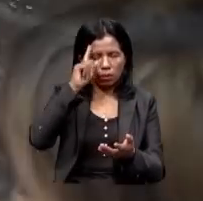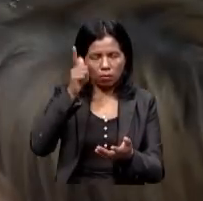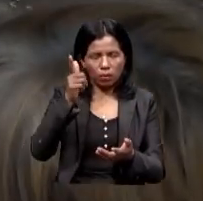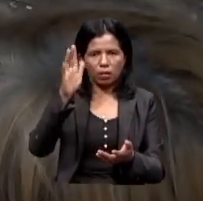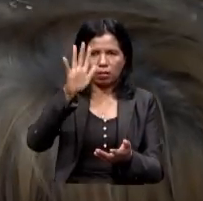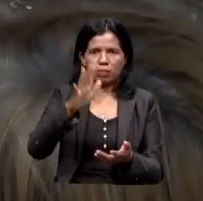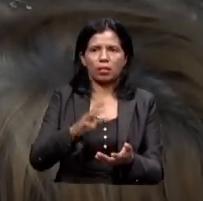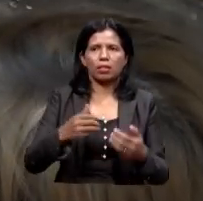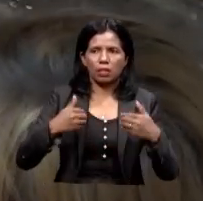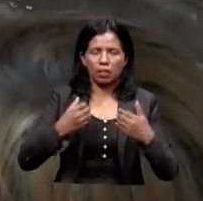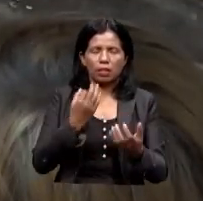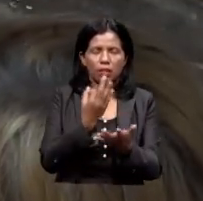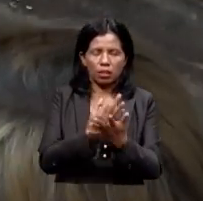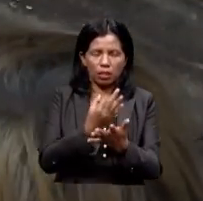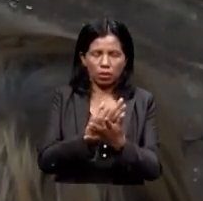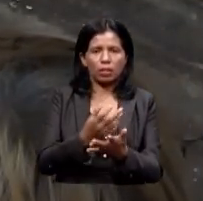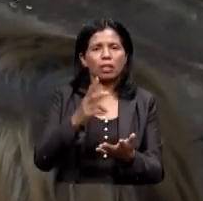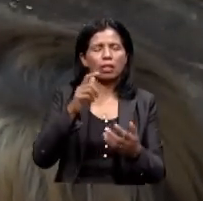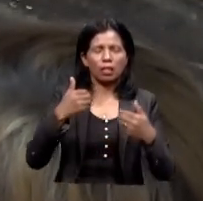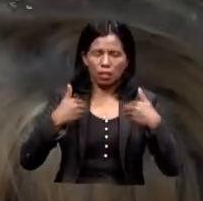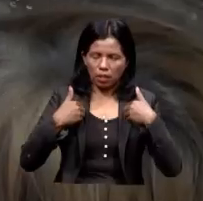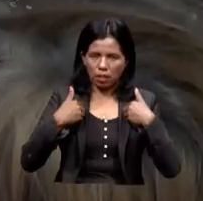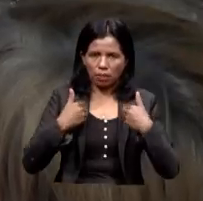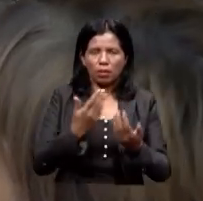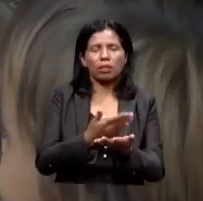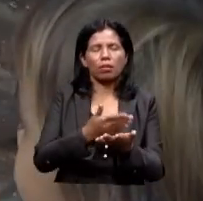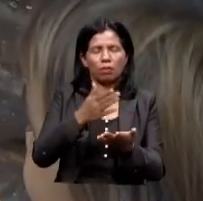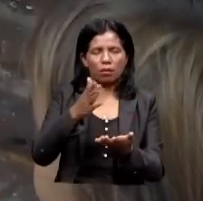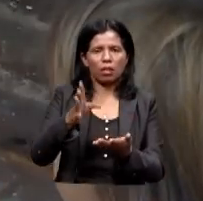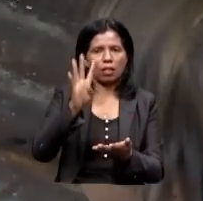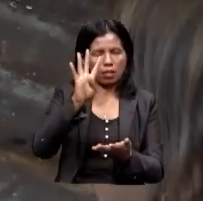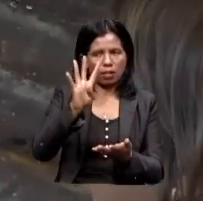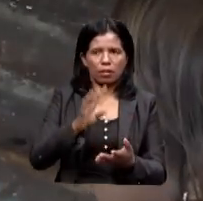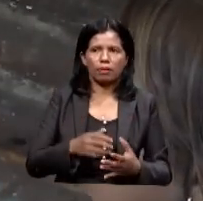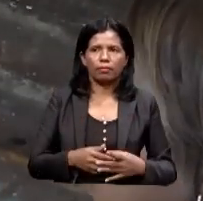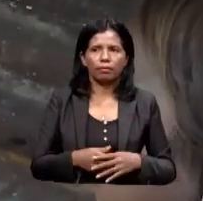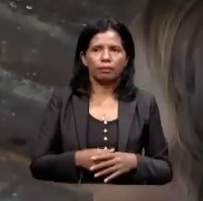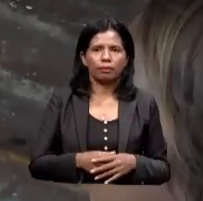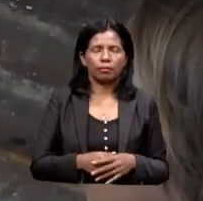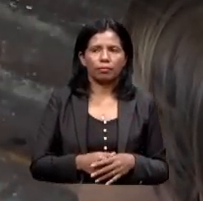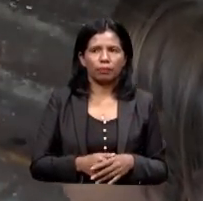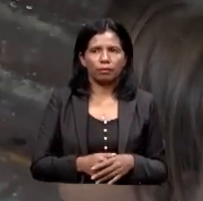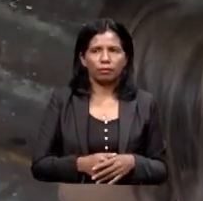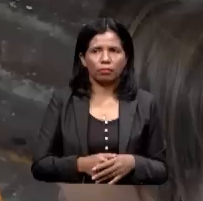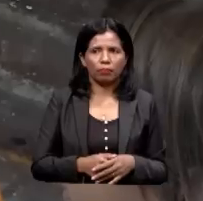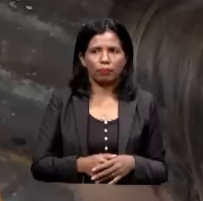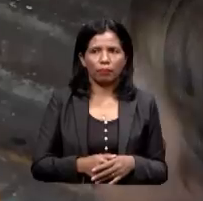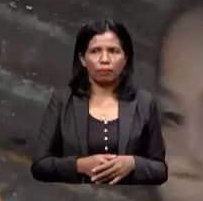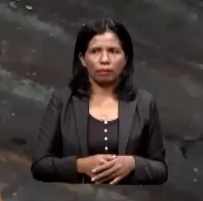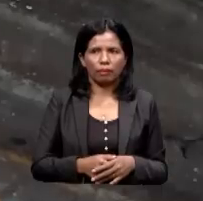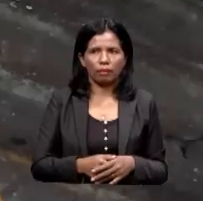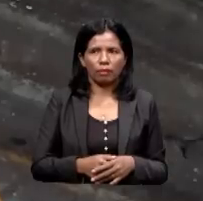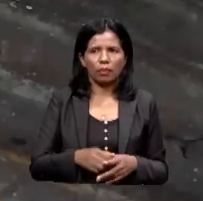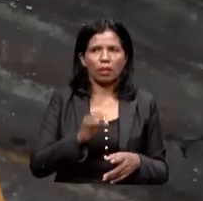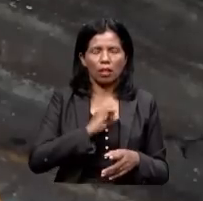holto hat sekarang kok salah oleh 50 sen ini ruang di mas aku dan